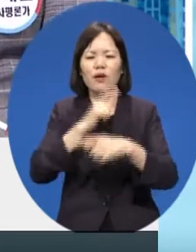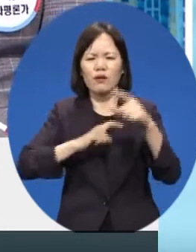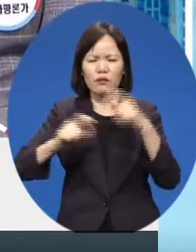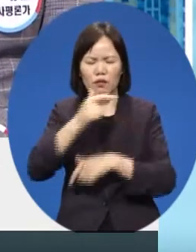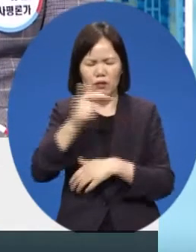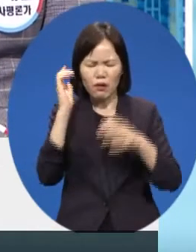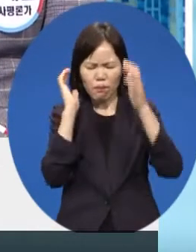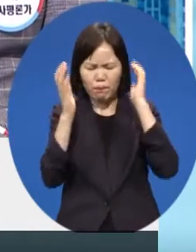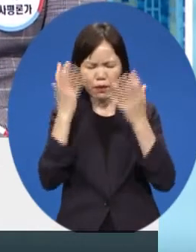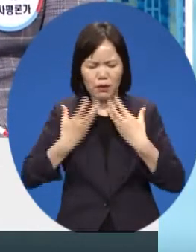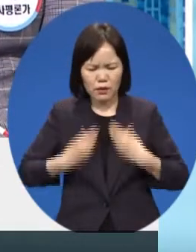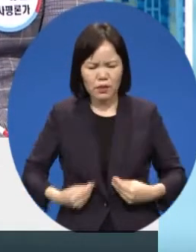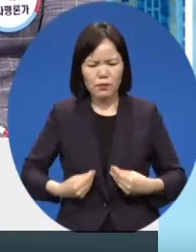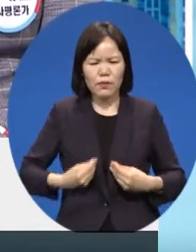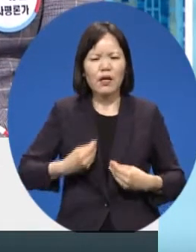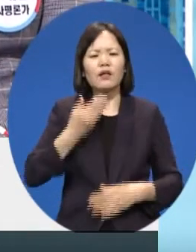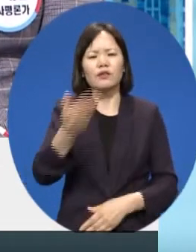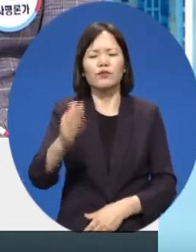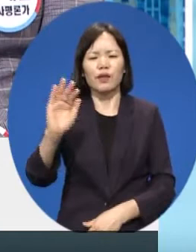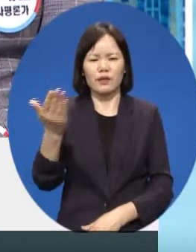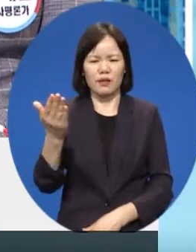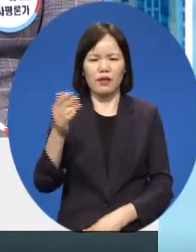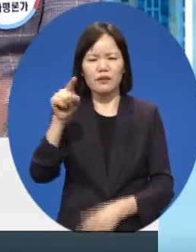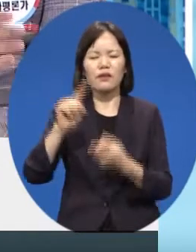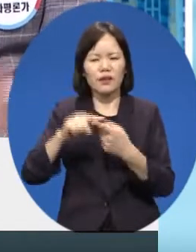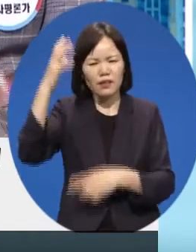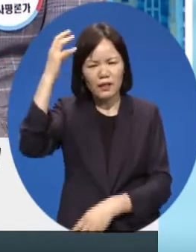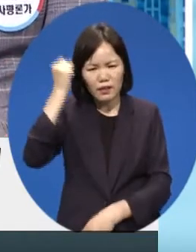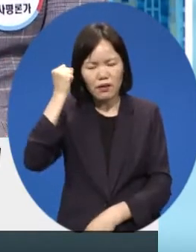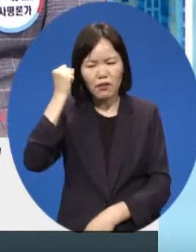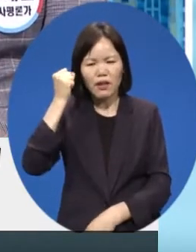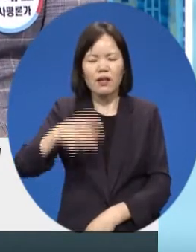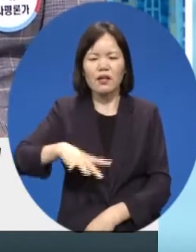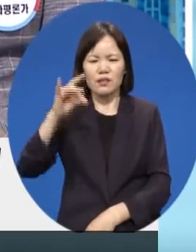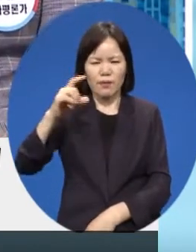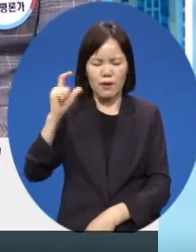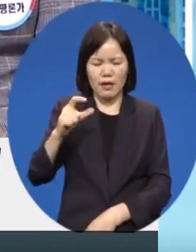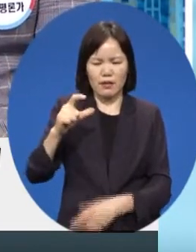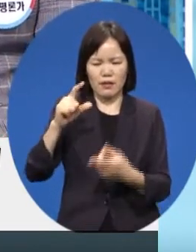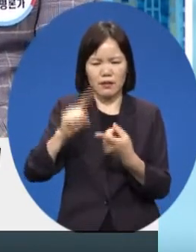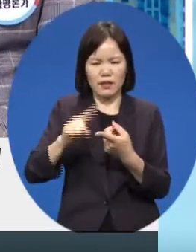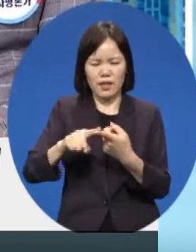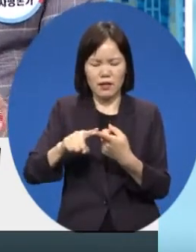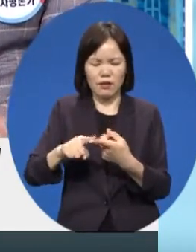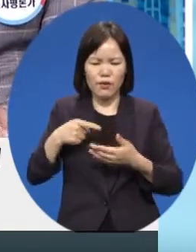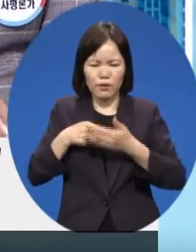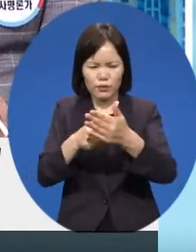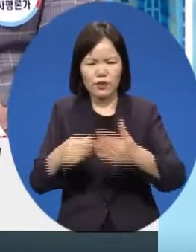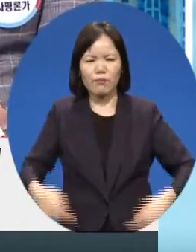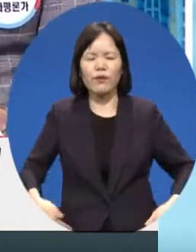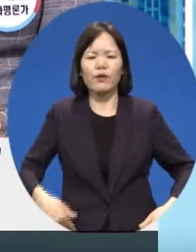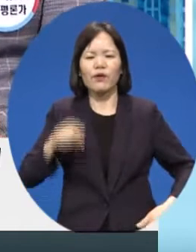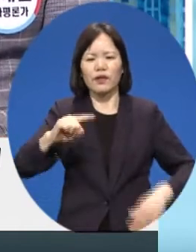혼란과 실망을 줄 수밖에 없는 부분이라는 점은 지도부가 명심하고 처음에 강경한 기조를 유지해 나가야 될것 같고요 이 사례가